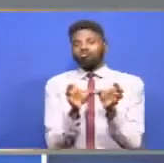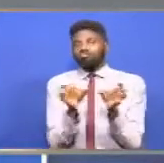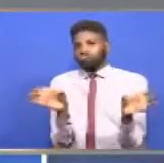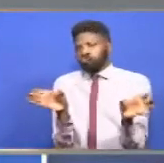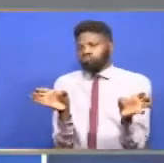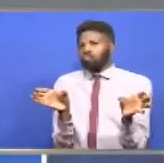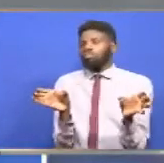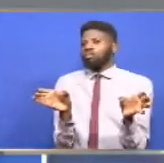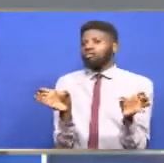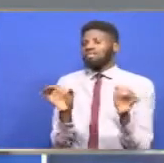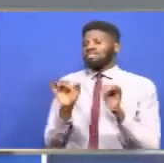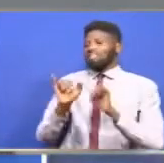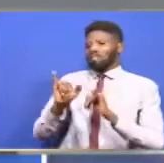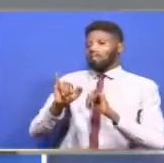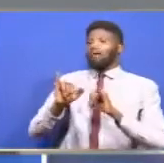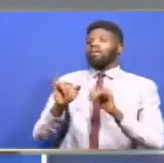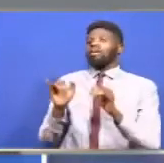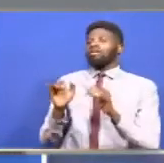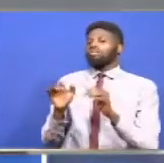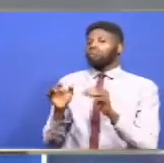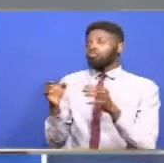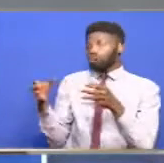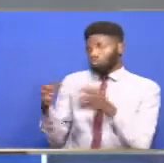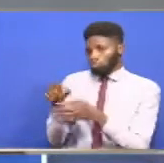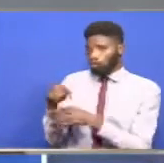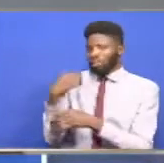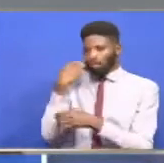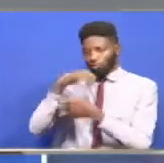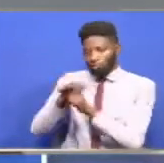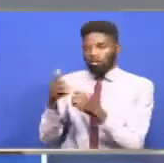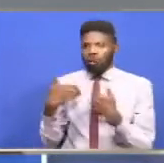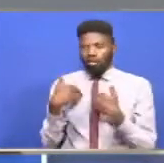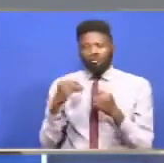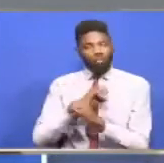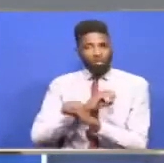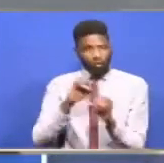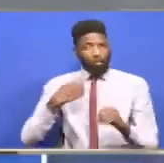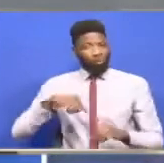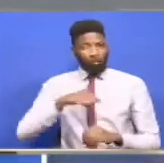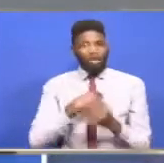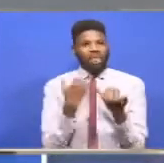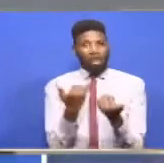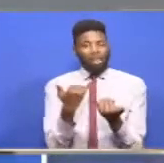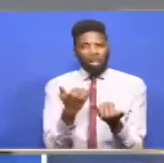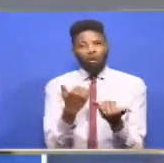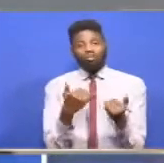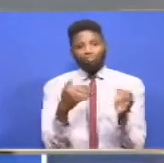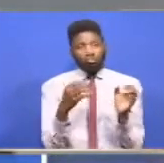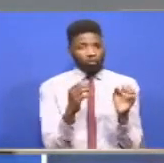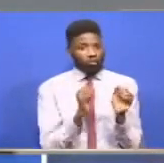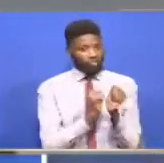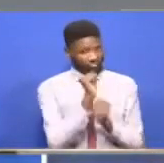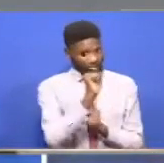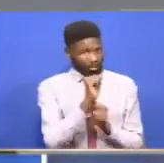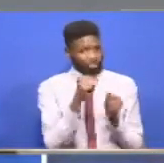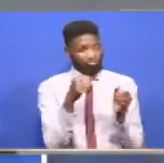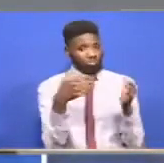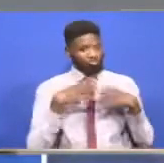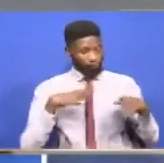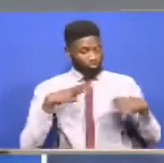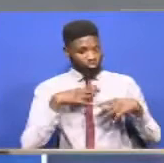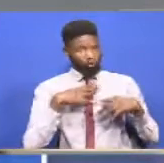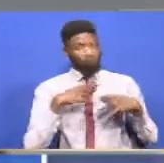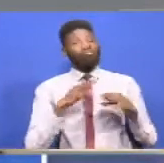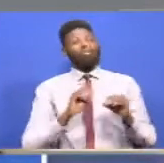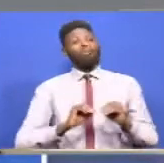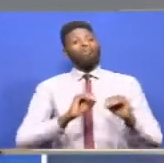have moved these cases to the isolation center that is at Tum, and that is